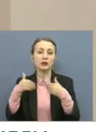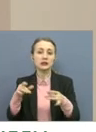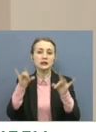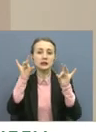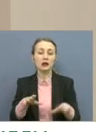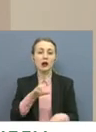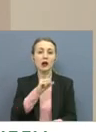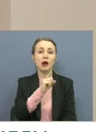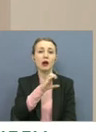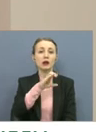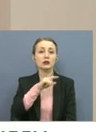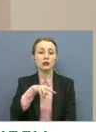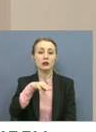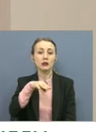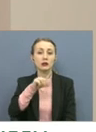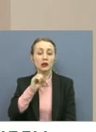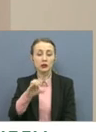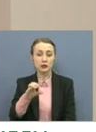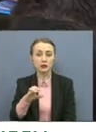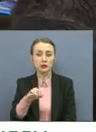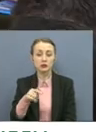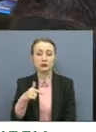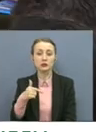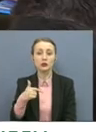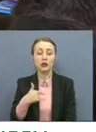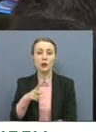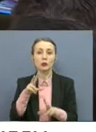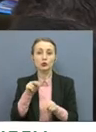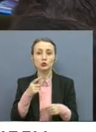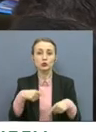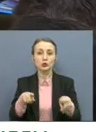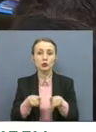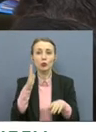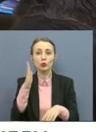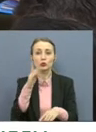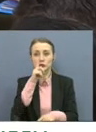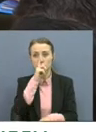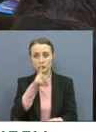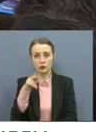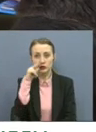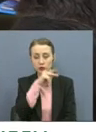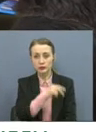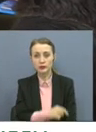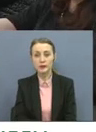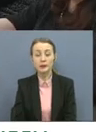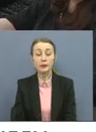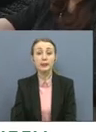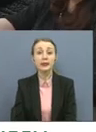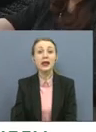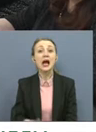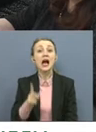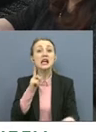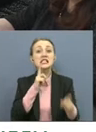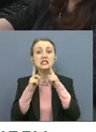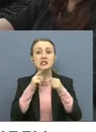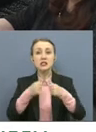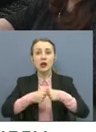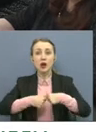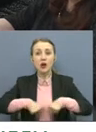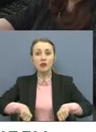қателікті жасалмайды деп береді. Осылайша уәде берген ол кеңес мүшелерінен бір мүмкіндік беруін сұрады. Әкімнің